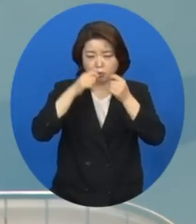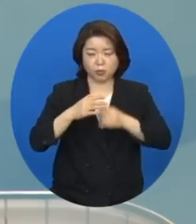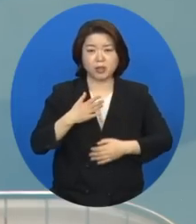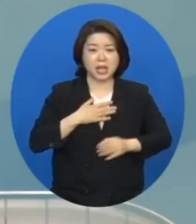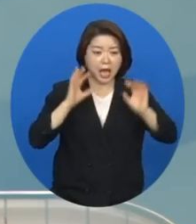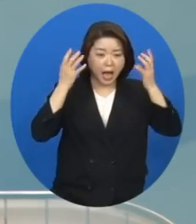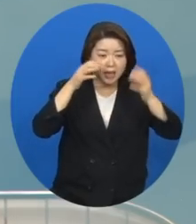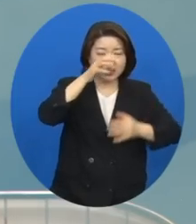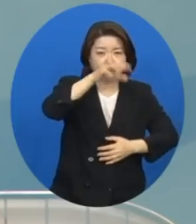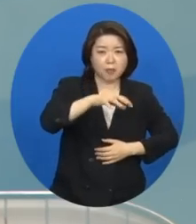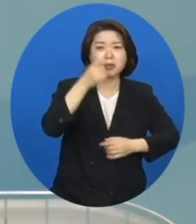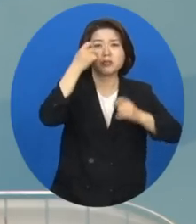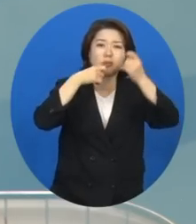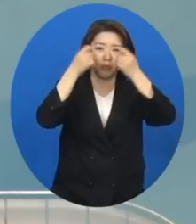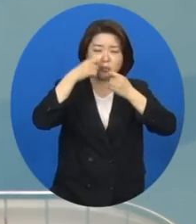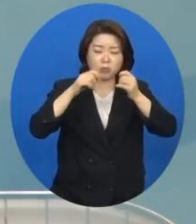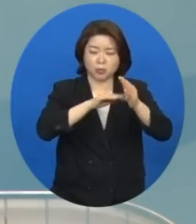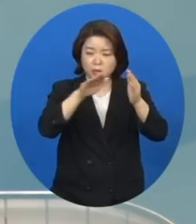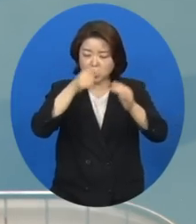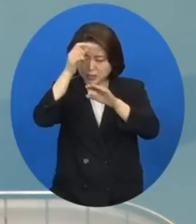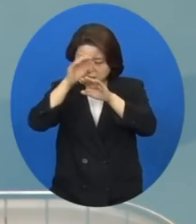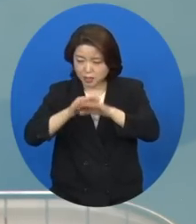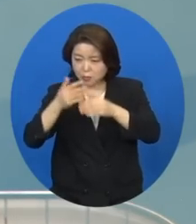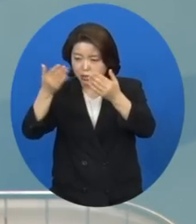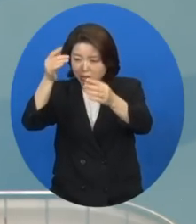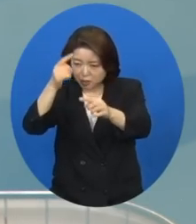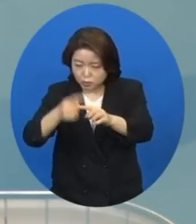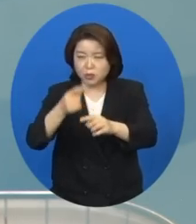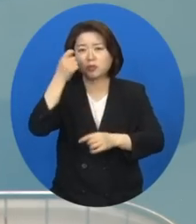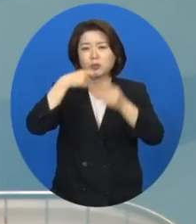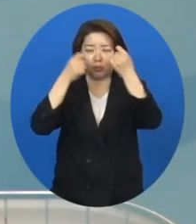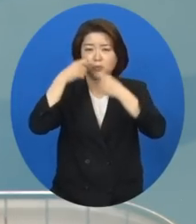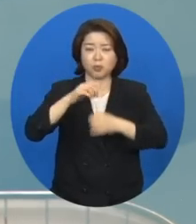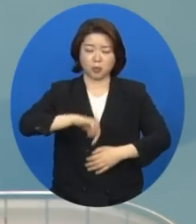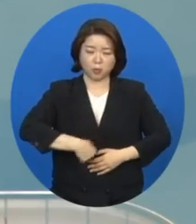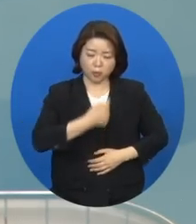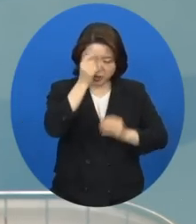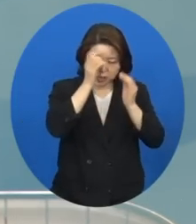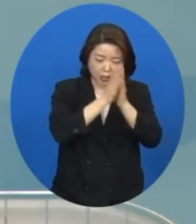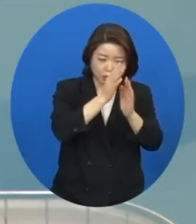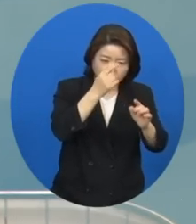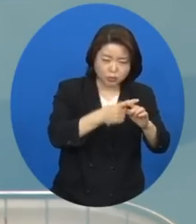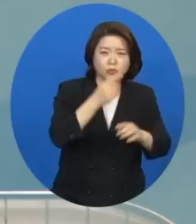울고, 가정 예배를 드리다가도 울고, 혼자 기도하다가 울고,